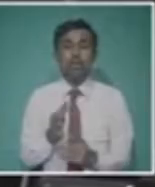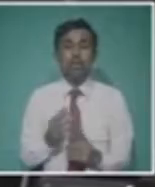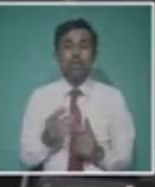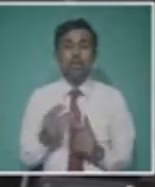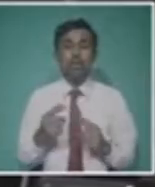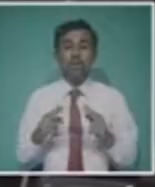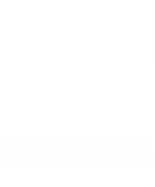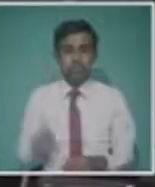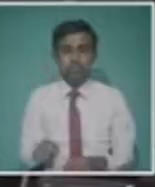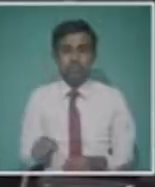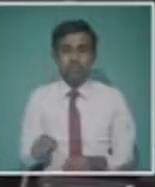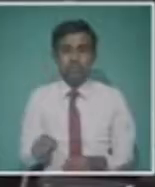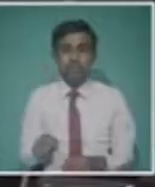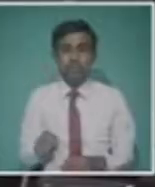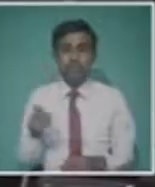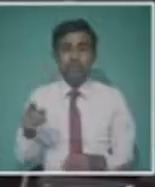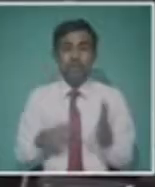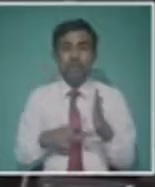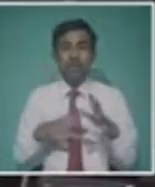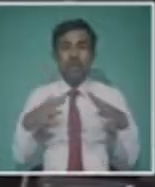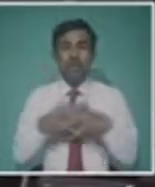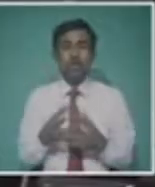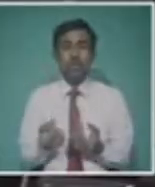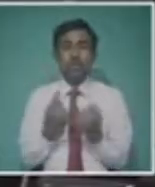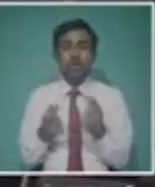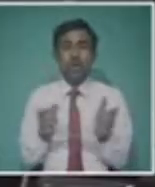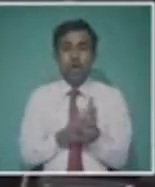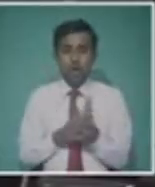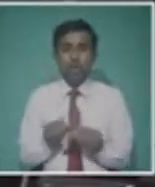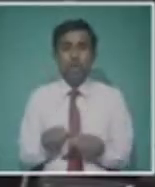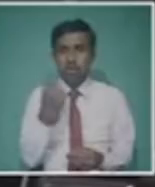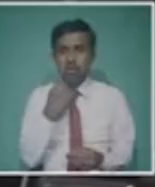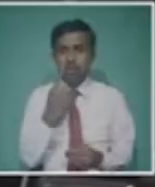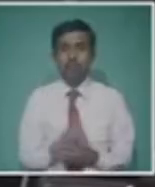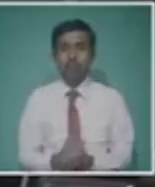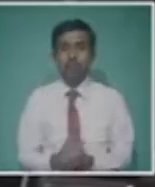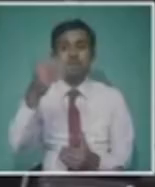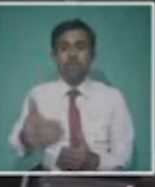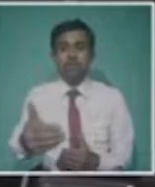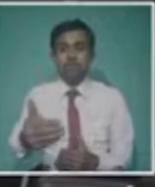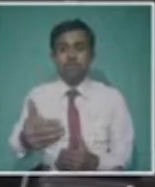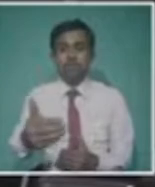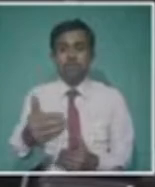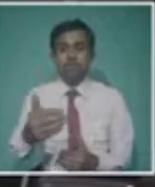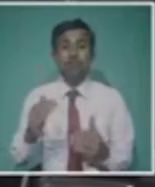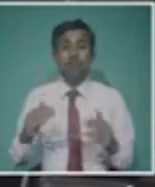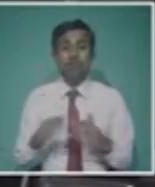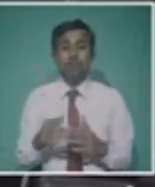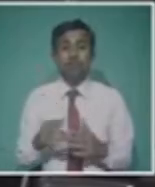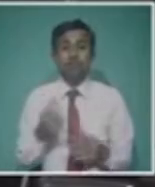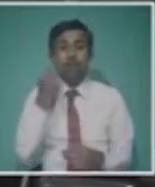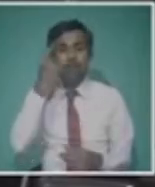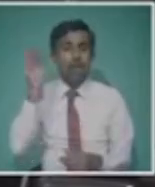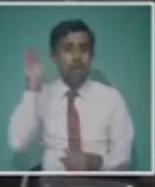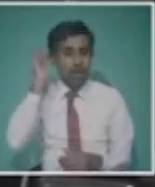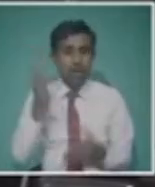අග්‍ර විනිශ්චයකාරතුමන්. එතුමන් මේ නීති අධ්‍යයන කමිටුවට යොමු කරපු බව මට දැනුම් දීලා තියෙනවා. ඒ අනුව ඉදිරියේදී එම ආයතනයේ අදහස්